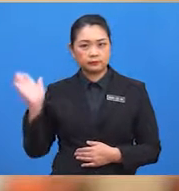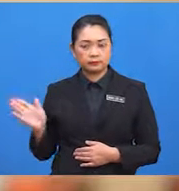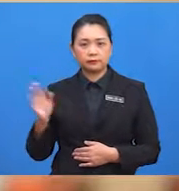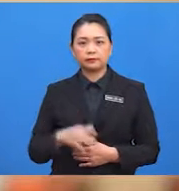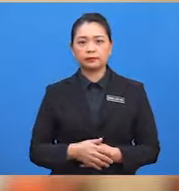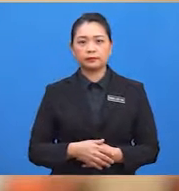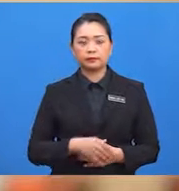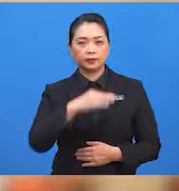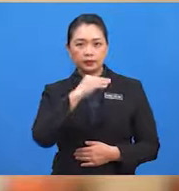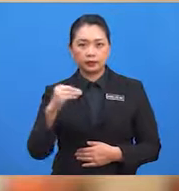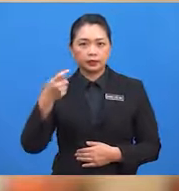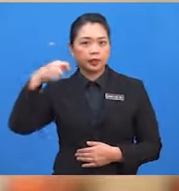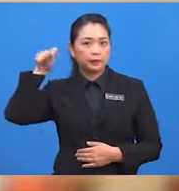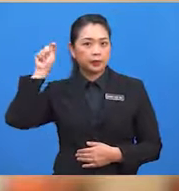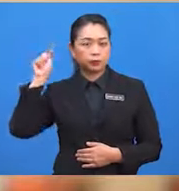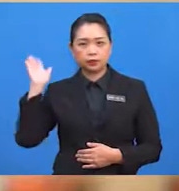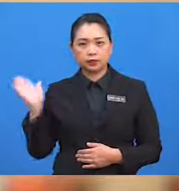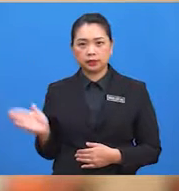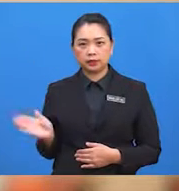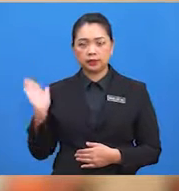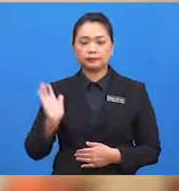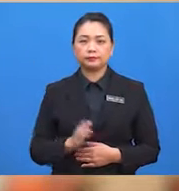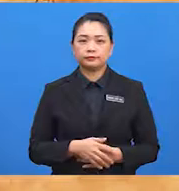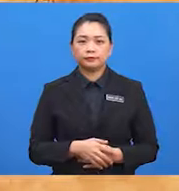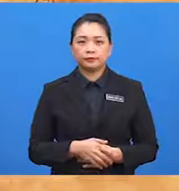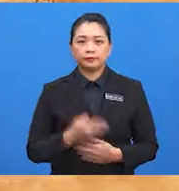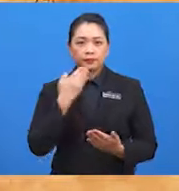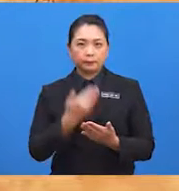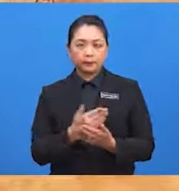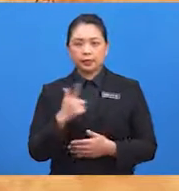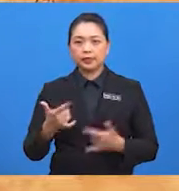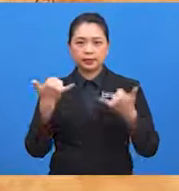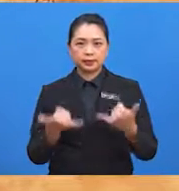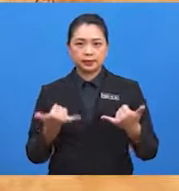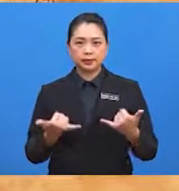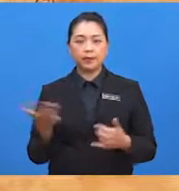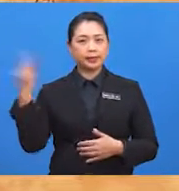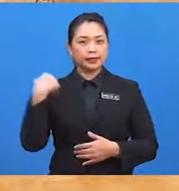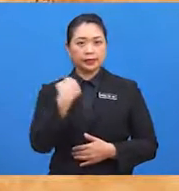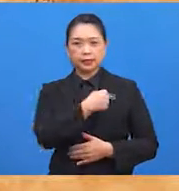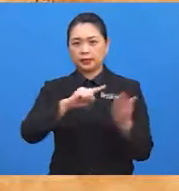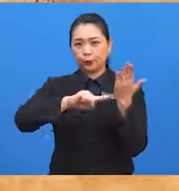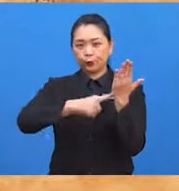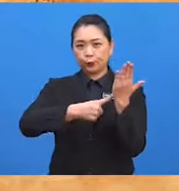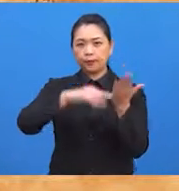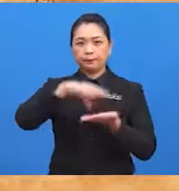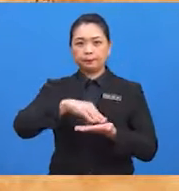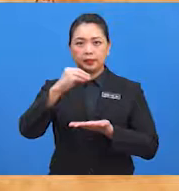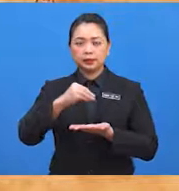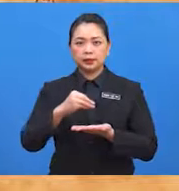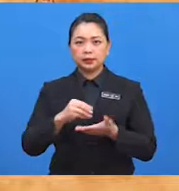dan tamadun Huanghe. Baiklah, sekarang mari kita mulakan pembelajaran